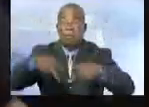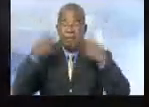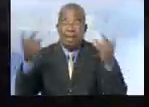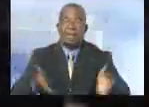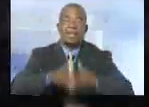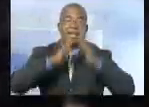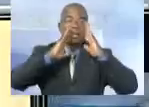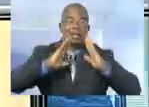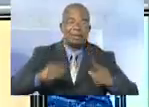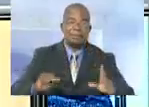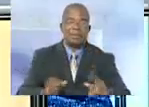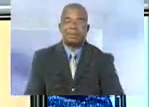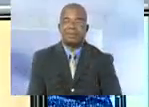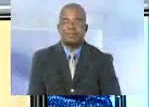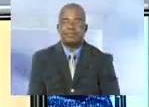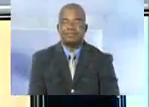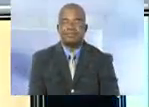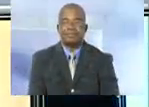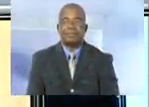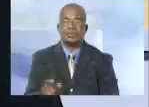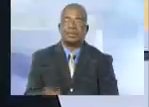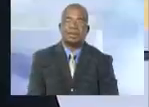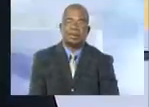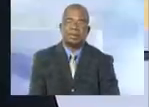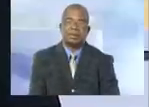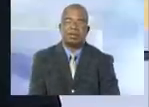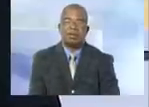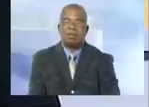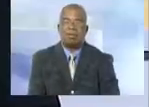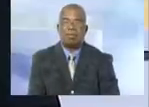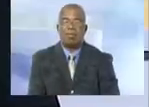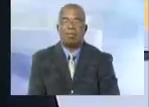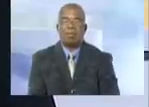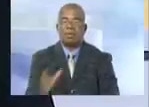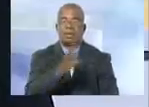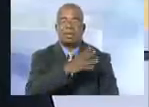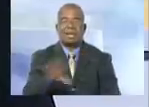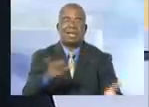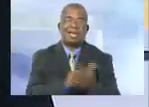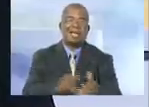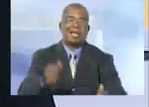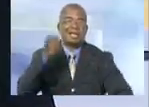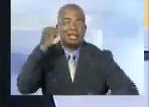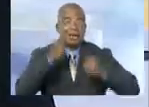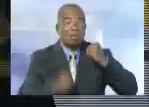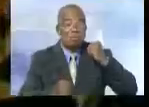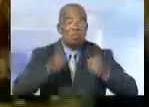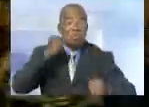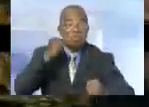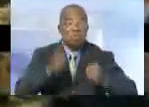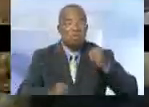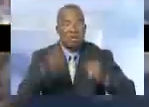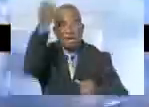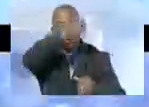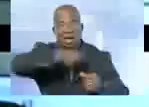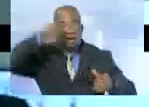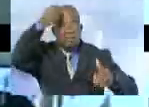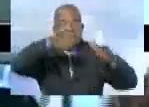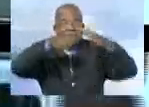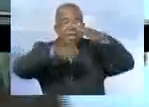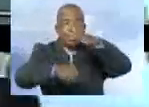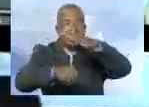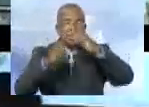développement durable. Commentaire signé, Doigt de Laser. L'athlète paralympique sud-africain Oscar Pistorius